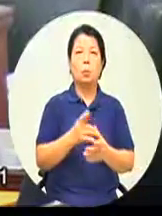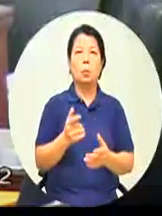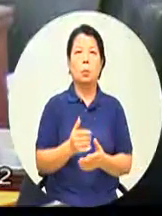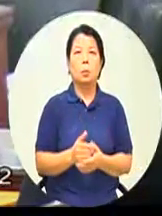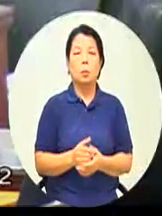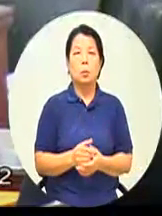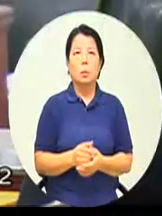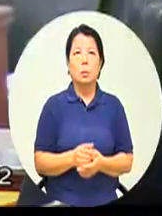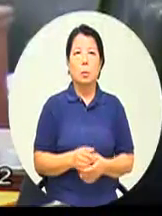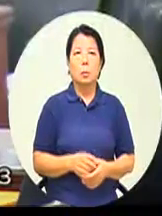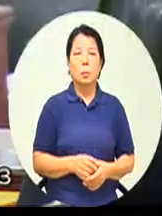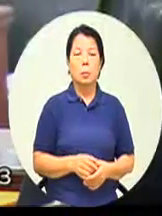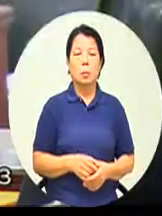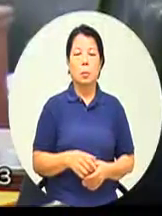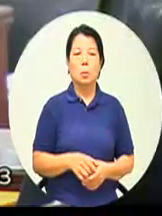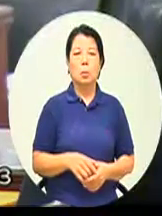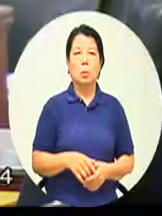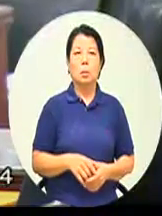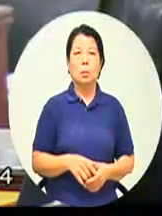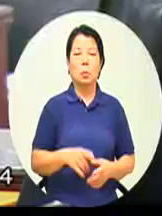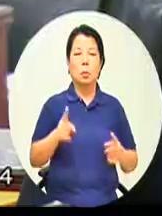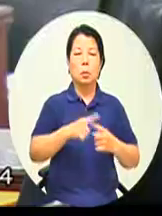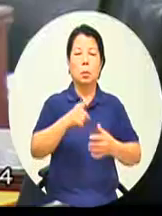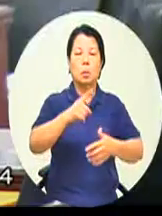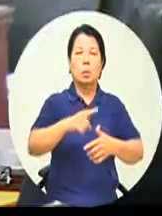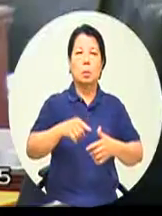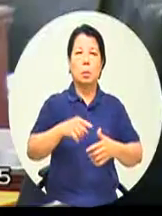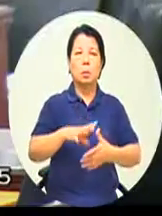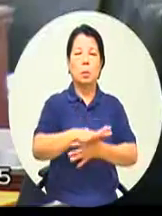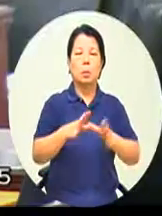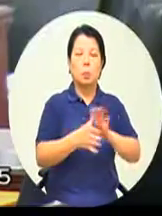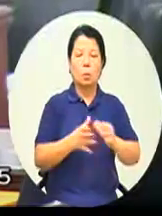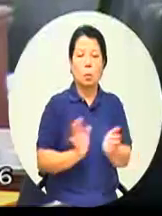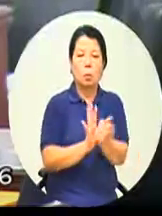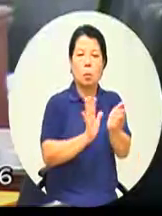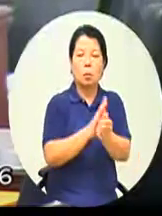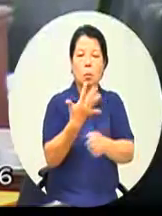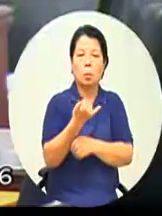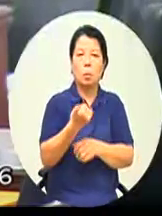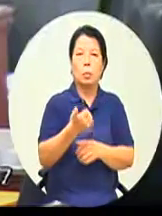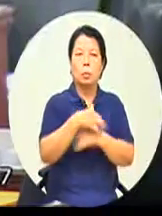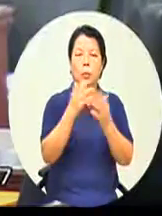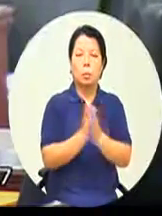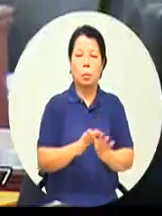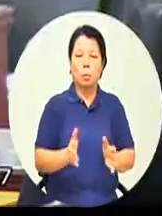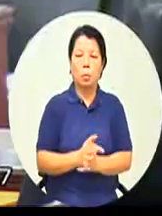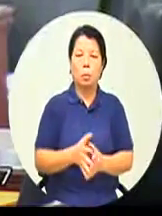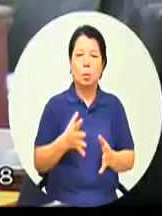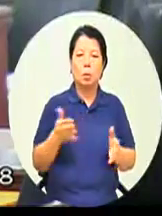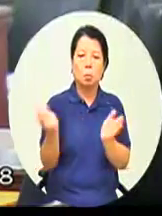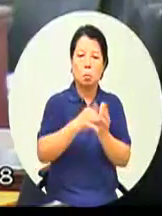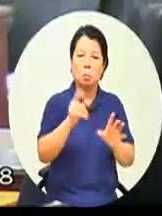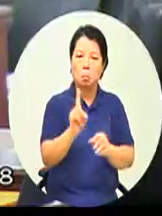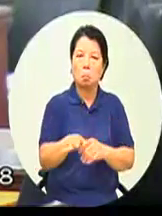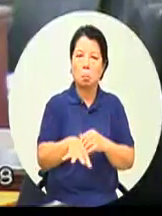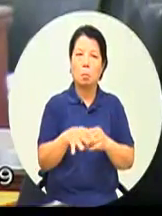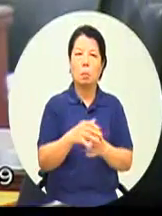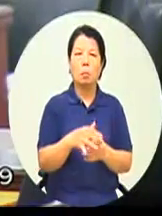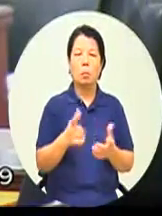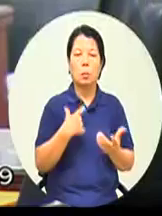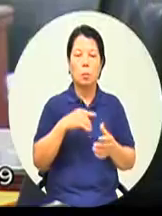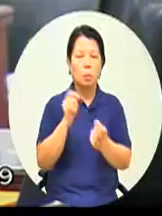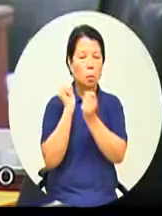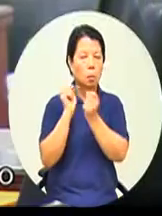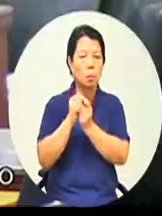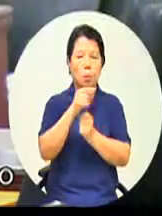这个法人化的推进的程度为何，那进度到哪里？那第二个我想大家最近都很